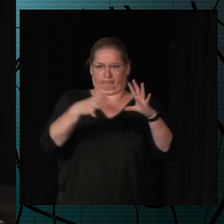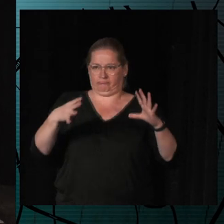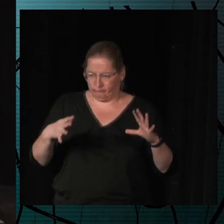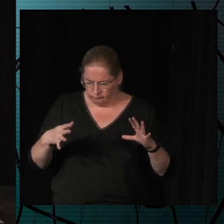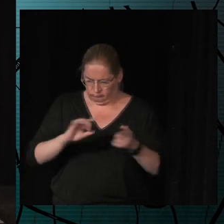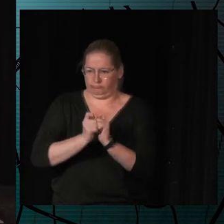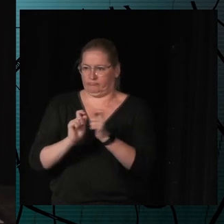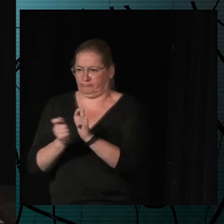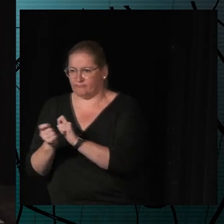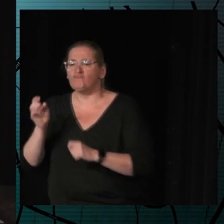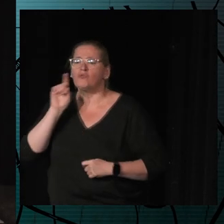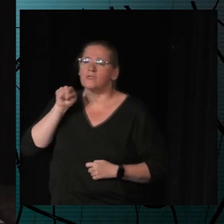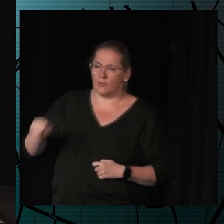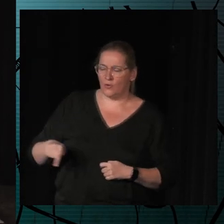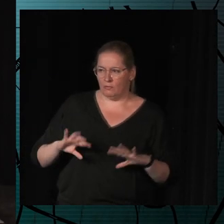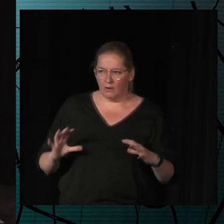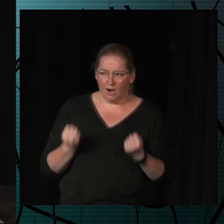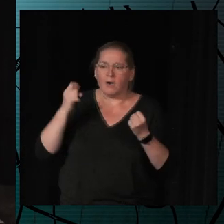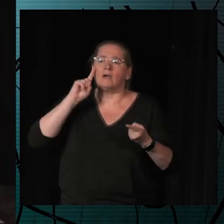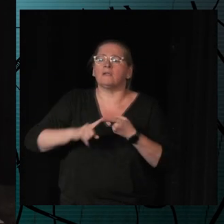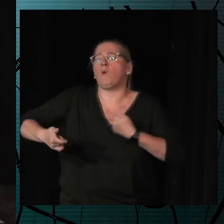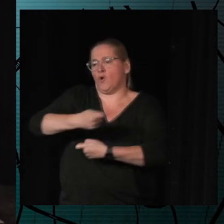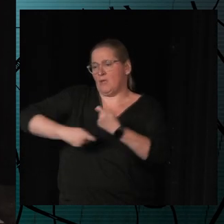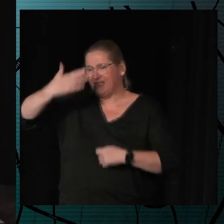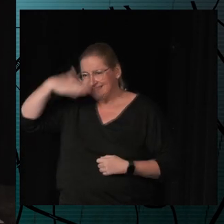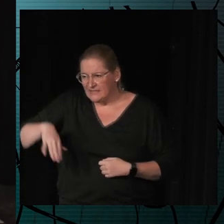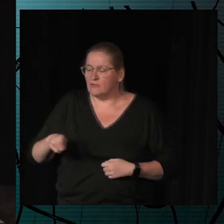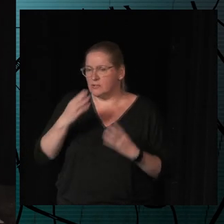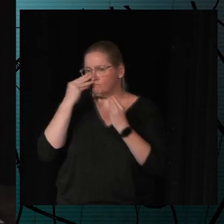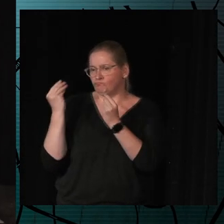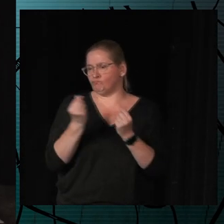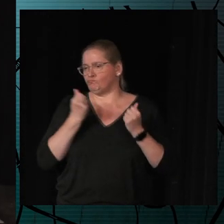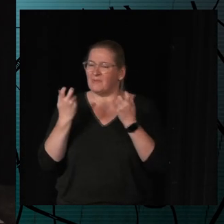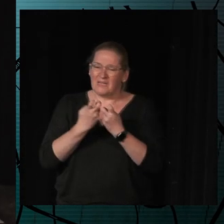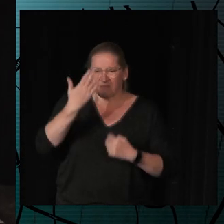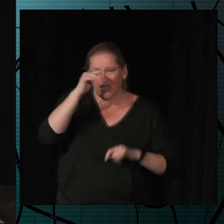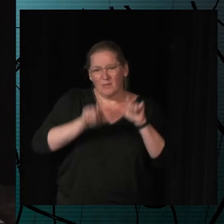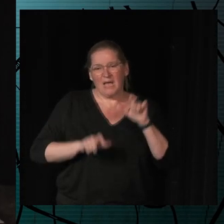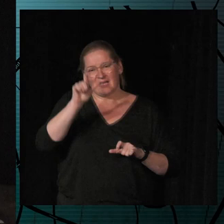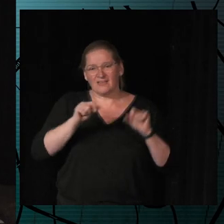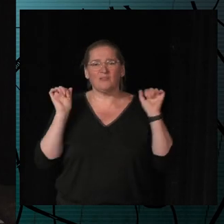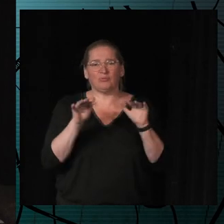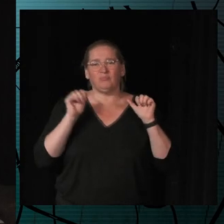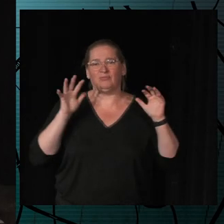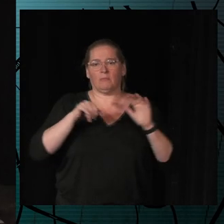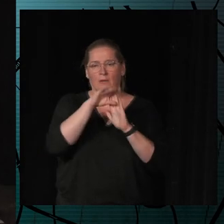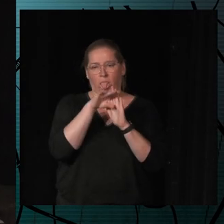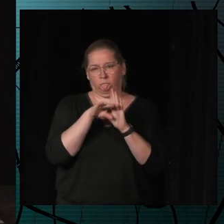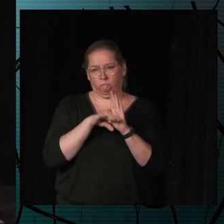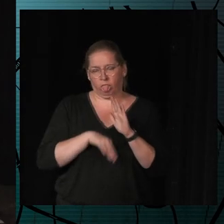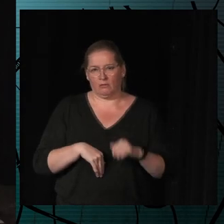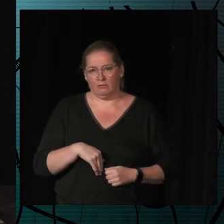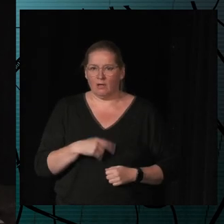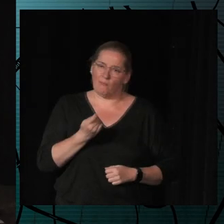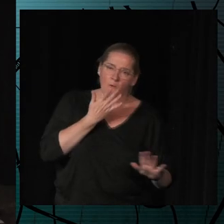pense qu'il y a aussi un savoir-faire commercial de de l'éditeur qui sent qu'on il sent très bien quand une une usure apparaît sur notamment ces cycles de